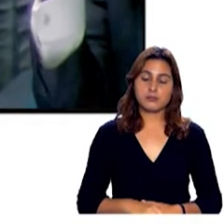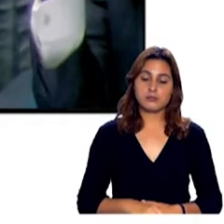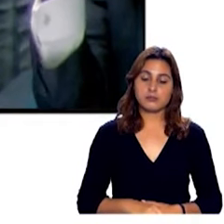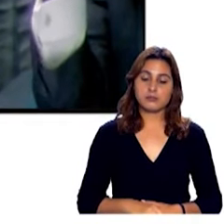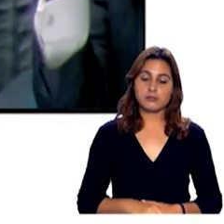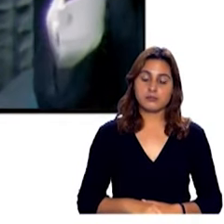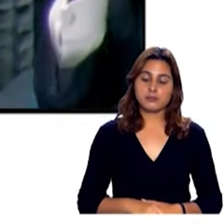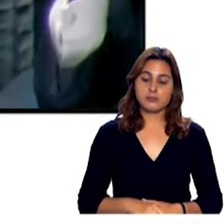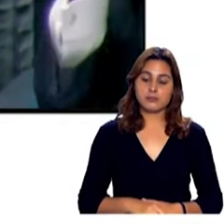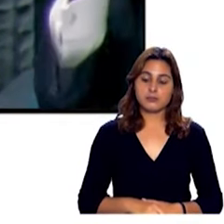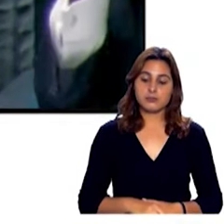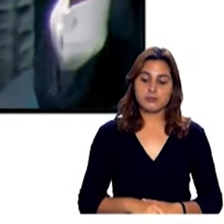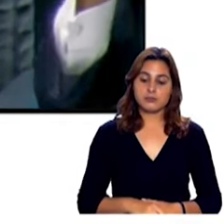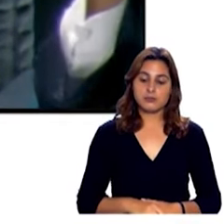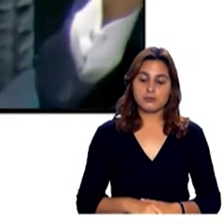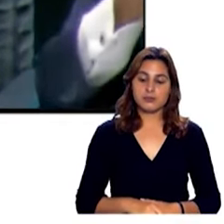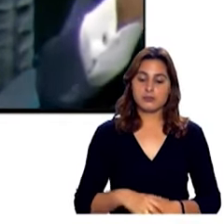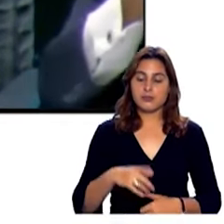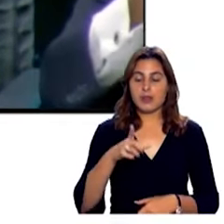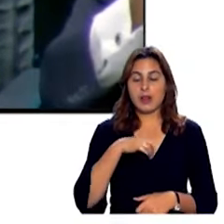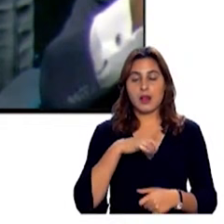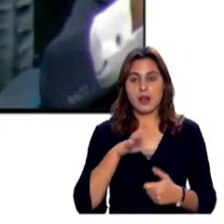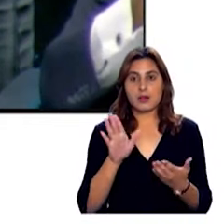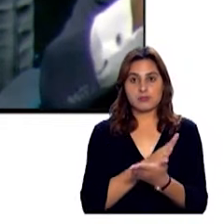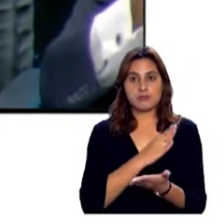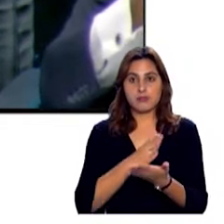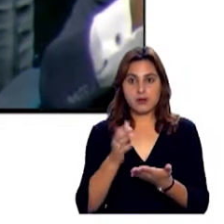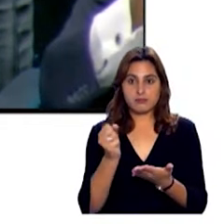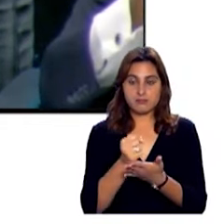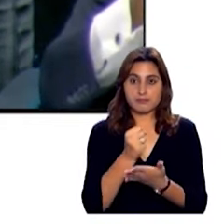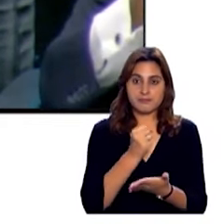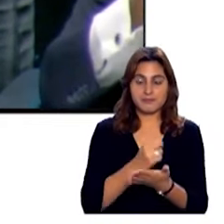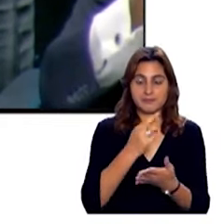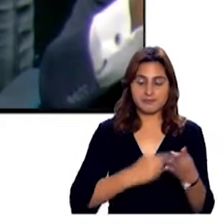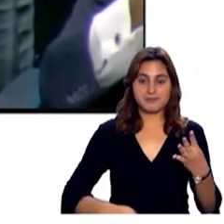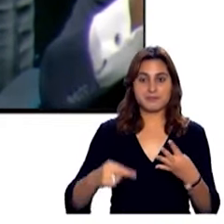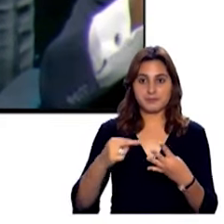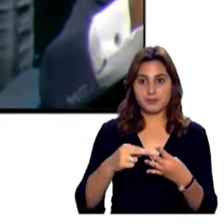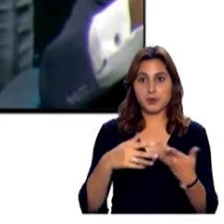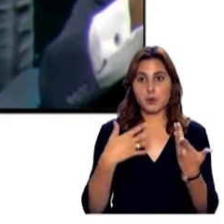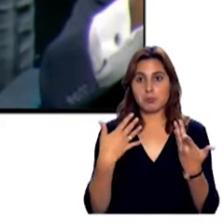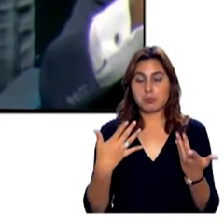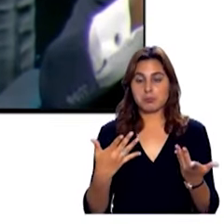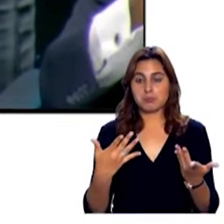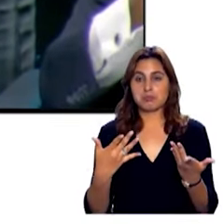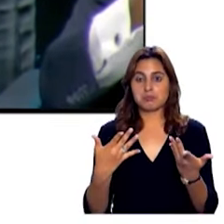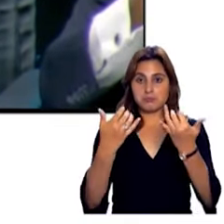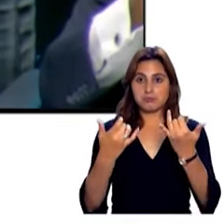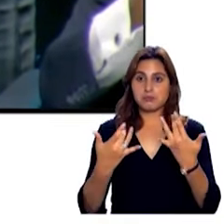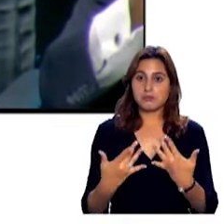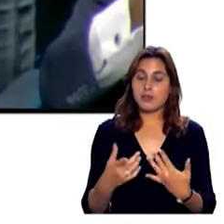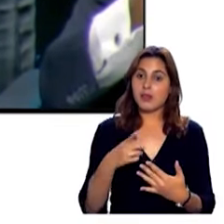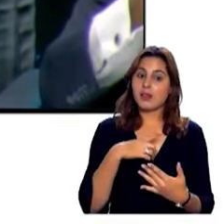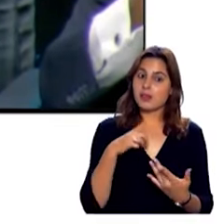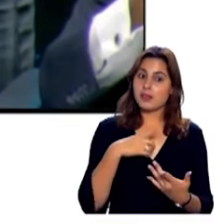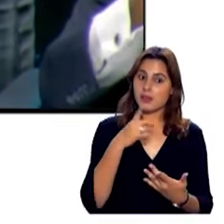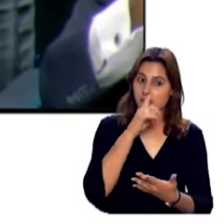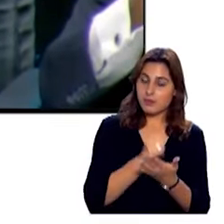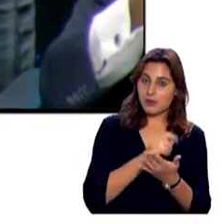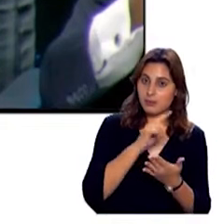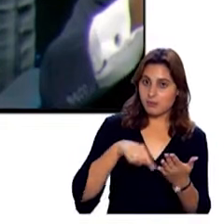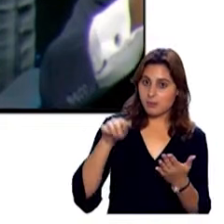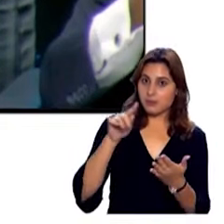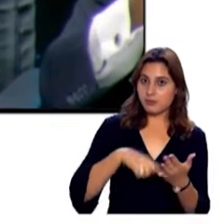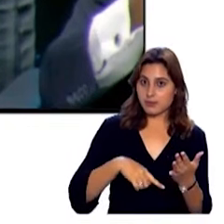des dossiers le pourvoir en cassation est une voie de recours extraordinaire elle est juge Du droit